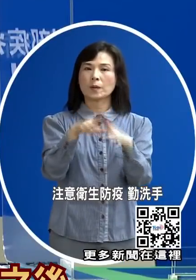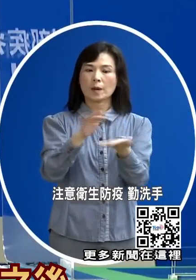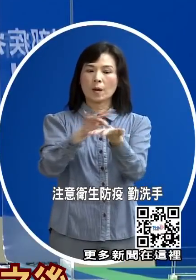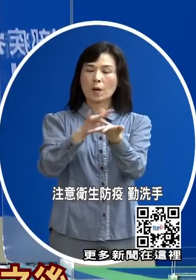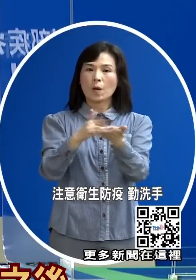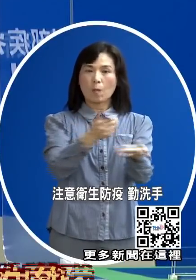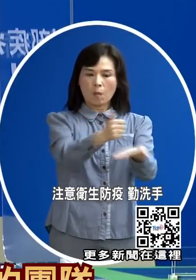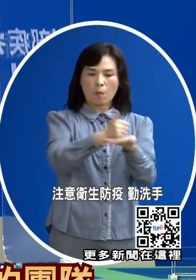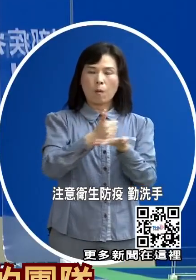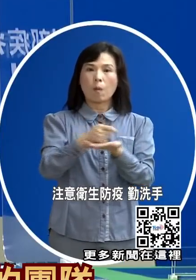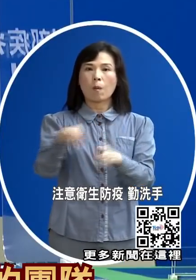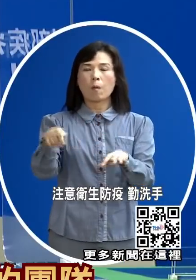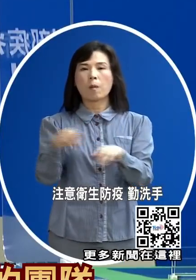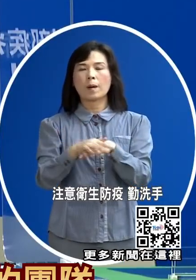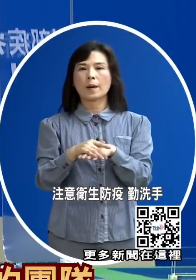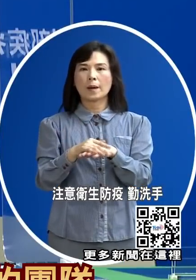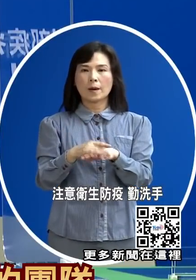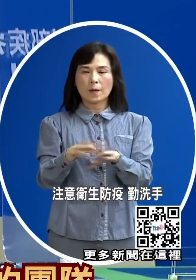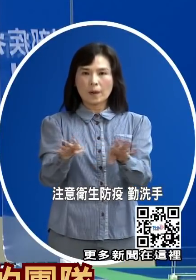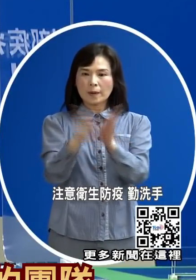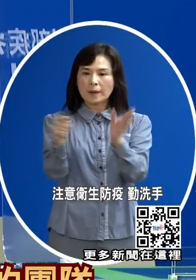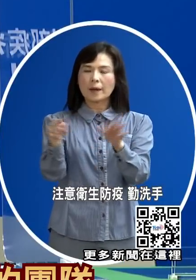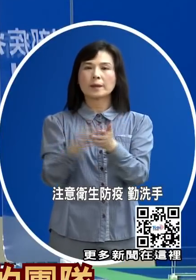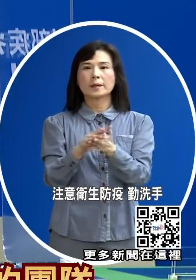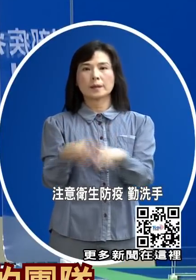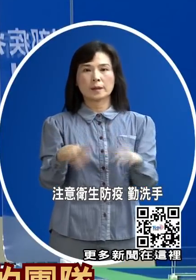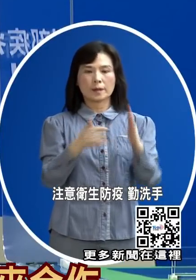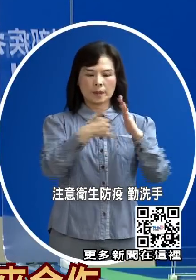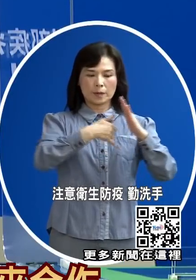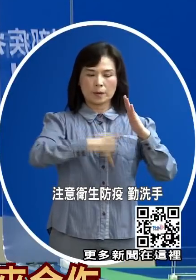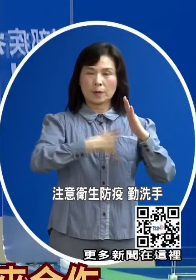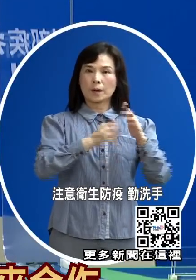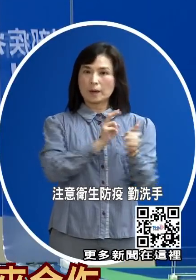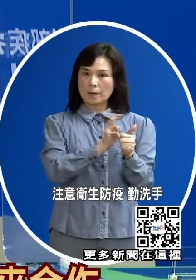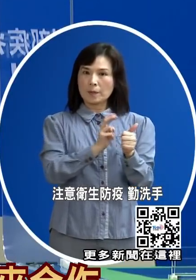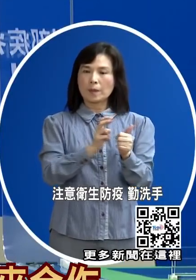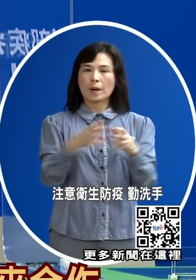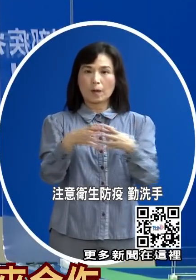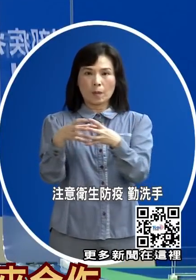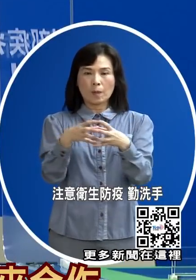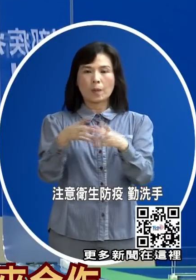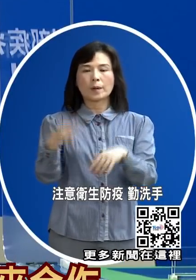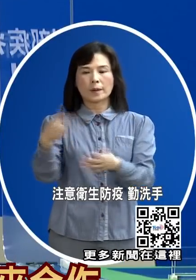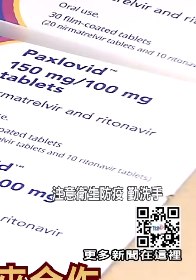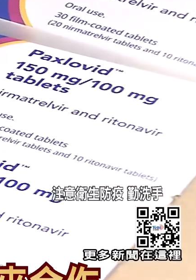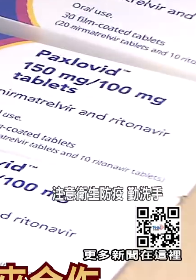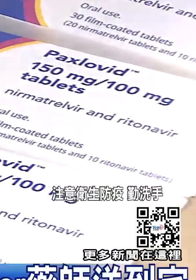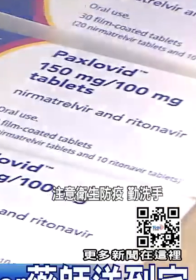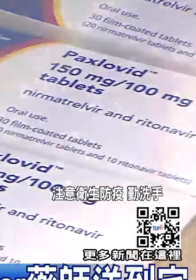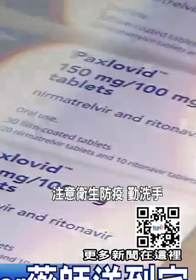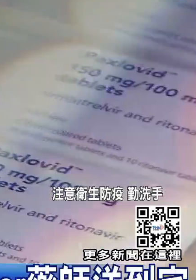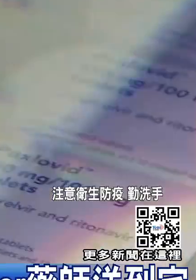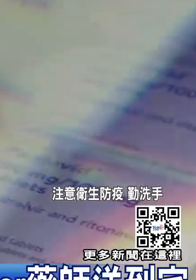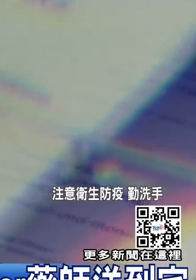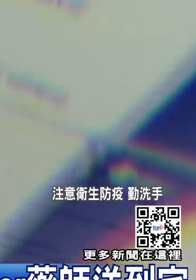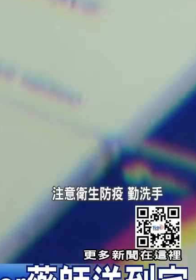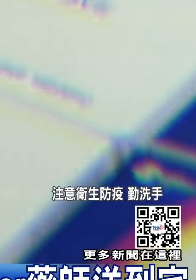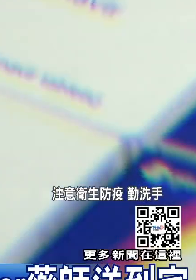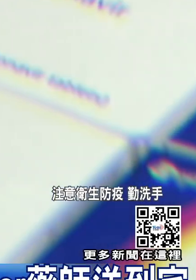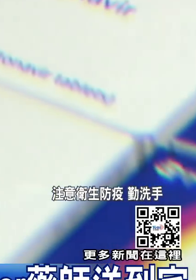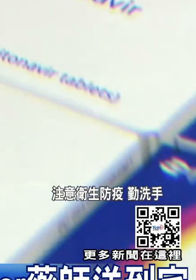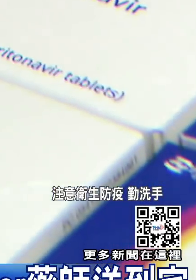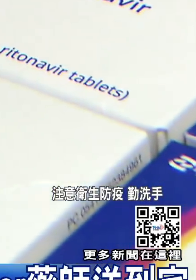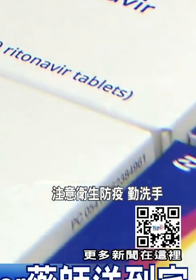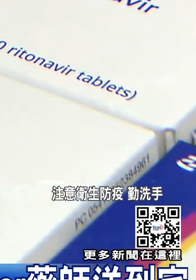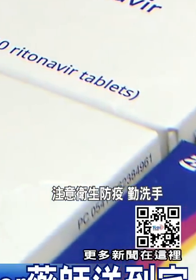物之后，实际上都会开始跟这个居家医疗的团队、居家照护团队以及药局这边来合作。 Paxlovid 口服药居家确